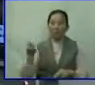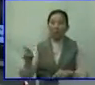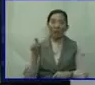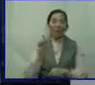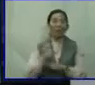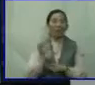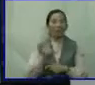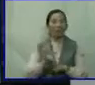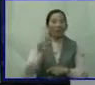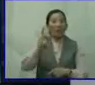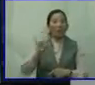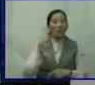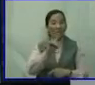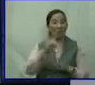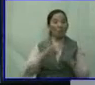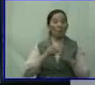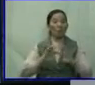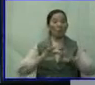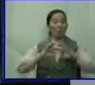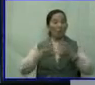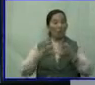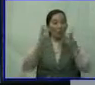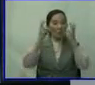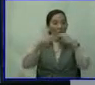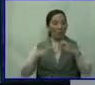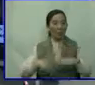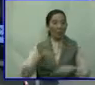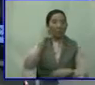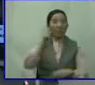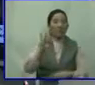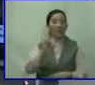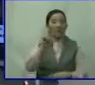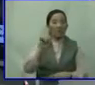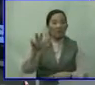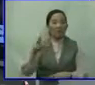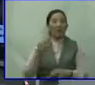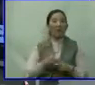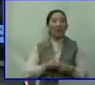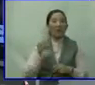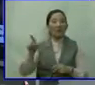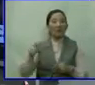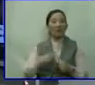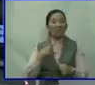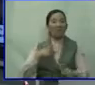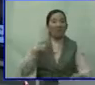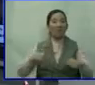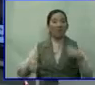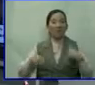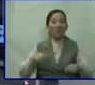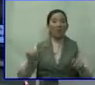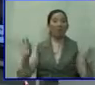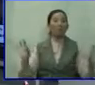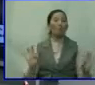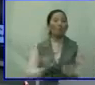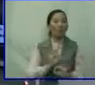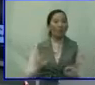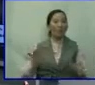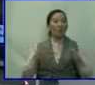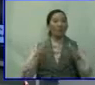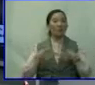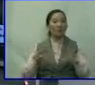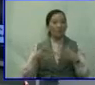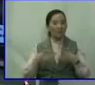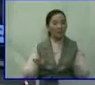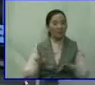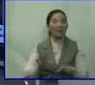задача из международных исследований ПИЗА. Она называется «Продажа музыкальных дисков».